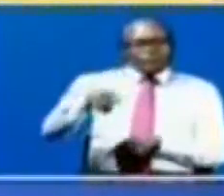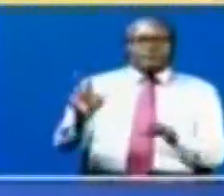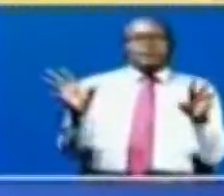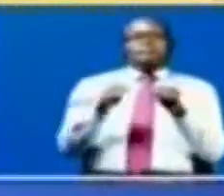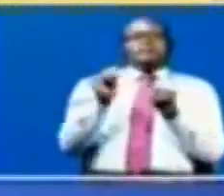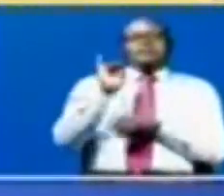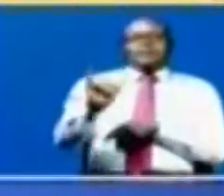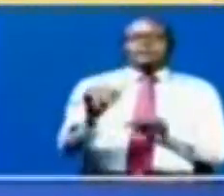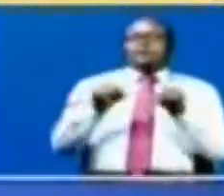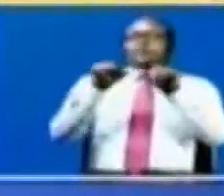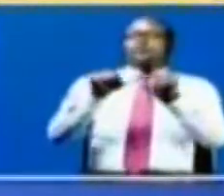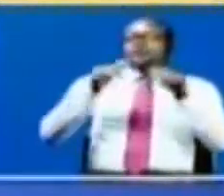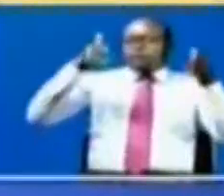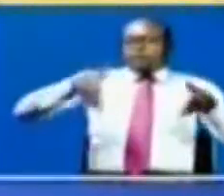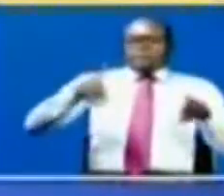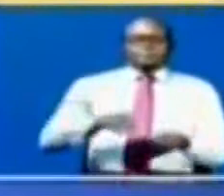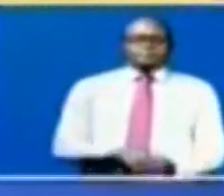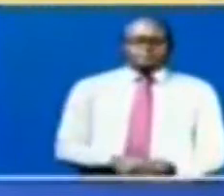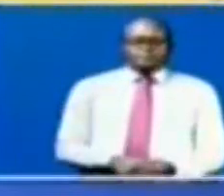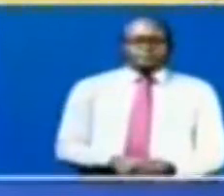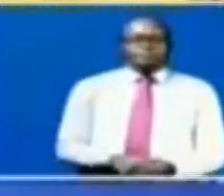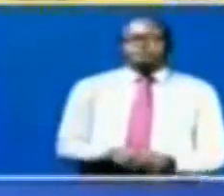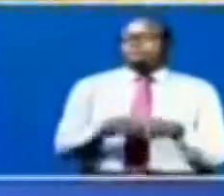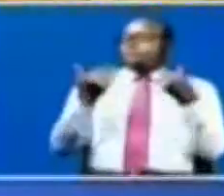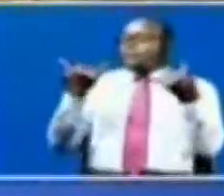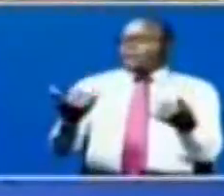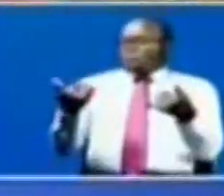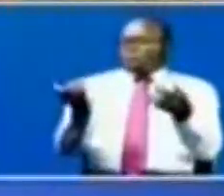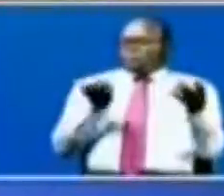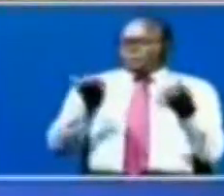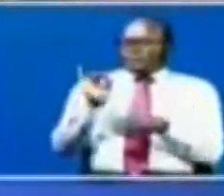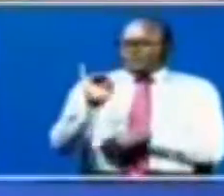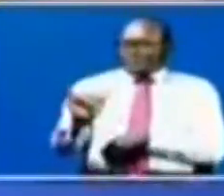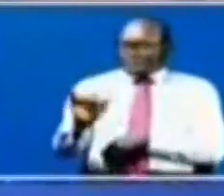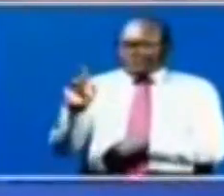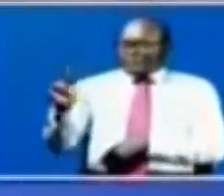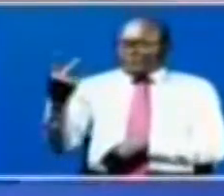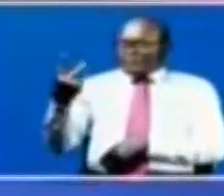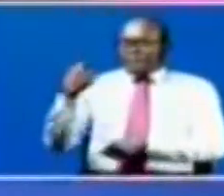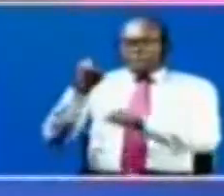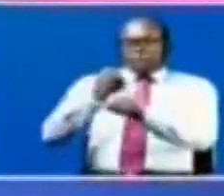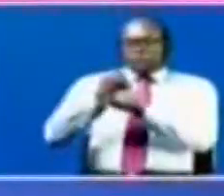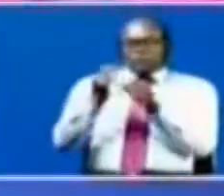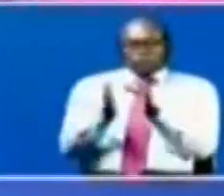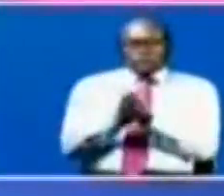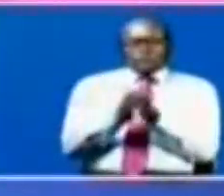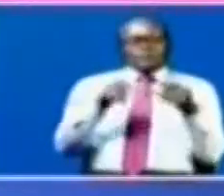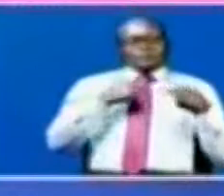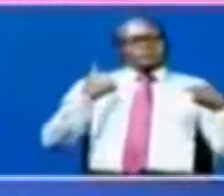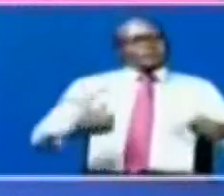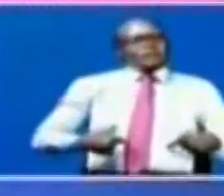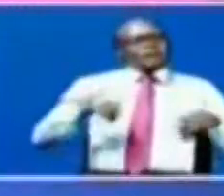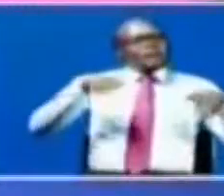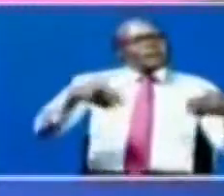ambayo inaendelea sasa hapa Shanghai. Hivi sasa biashara ambayo Kenya inafanya na nchi ya Uchina iko